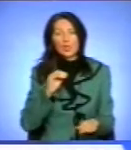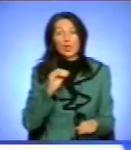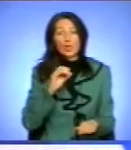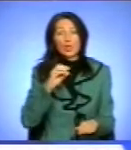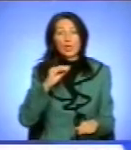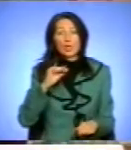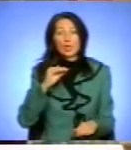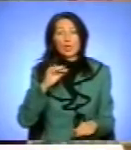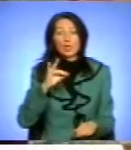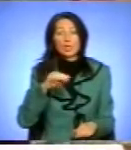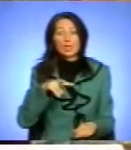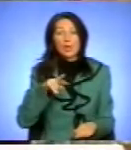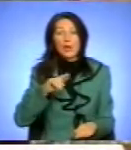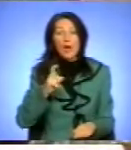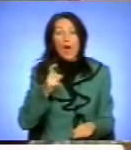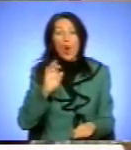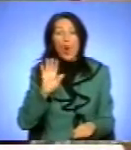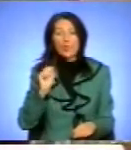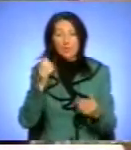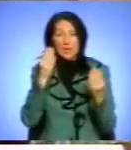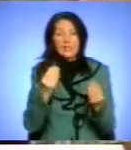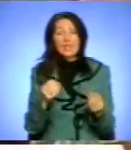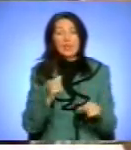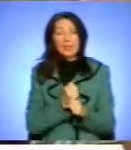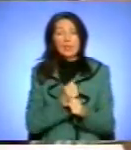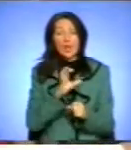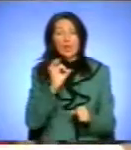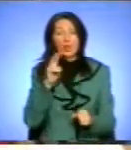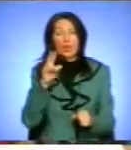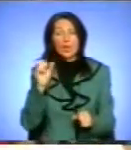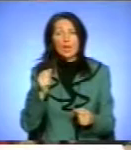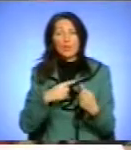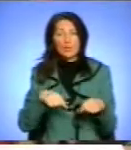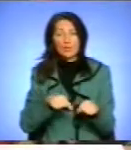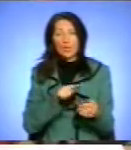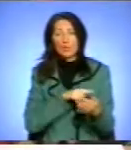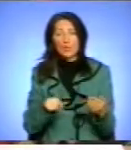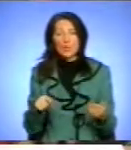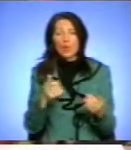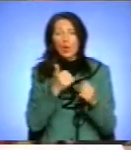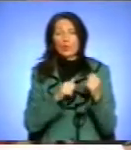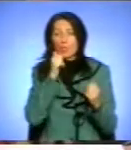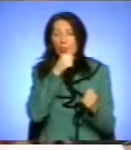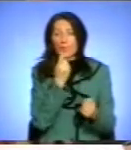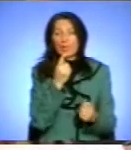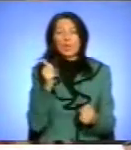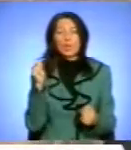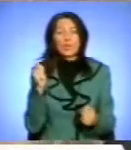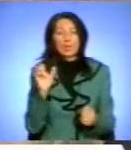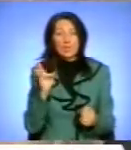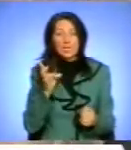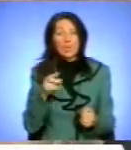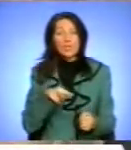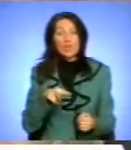Желіховський. День працівника соціальної сфери відзначається щорічно у першу неділю листопада. Юрій